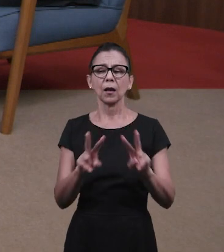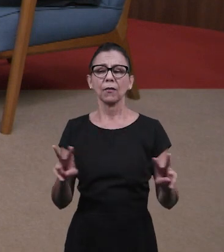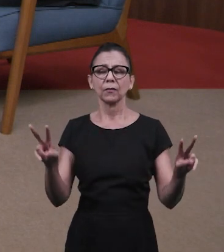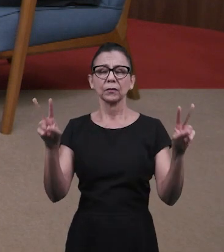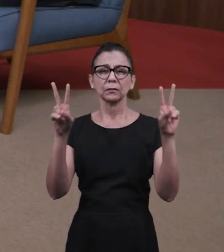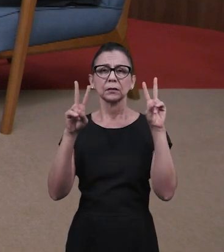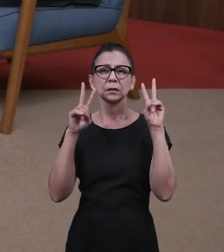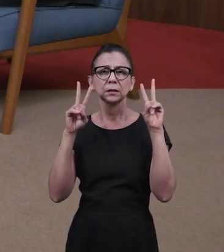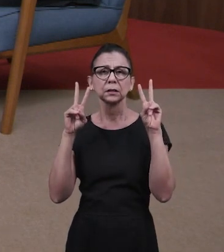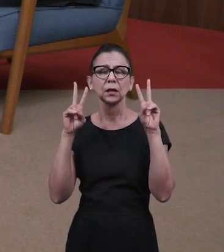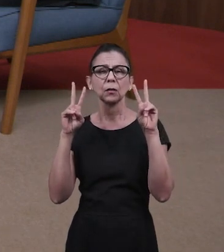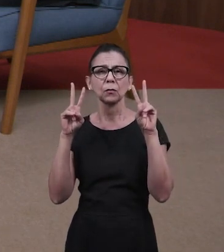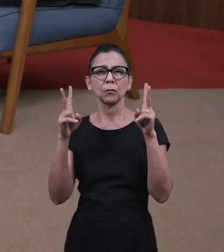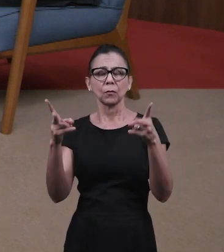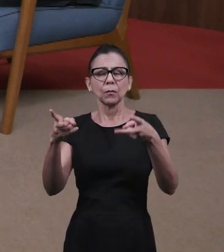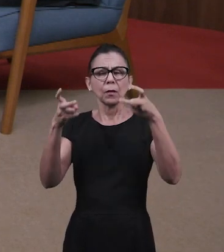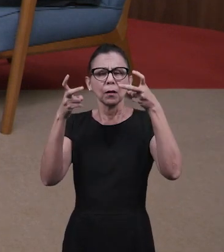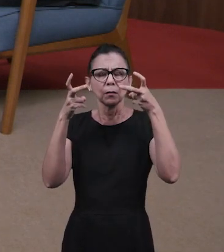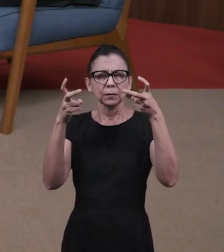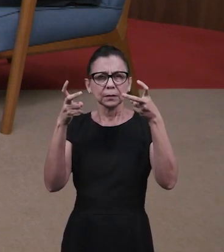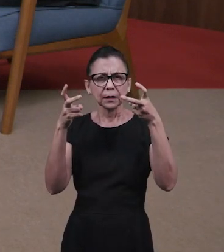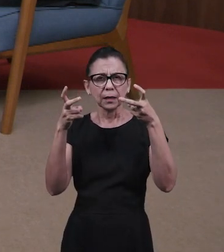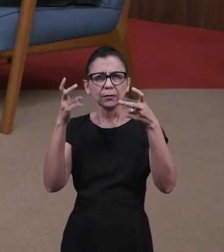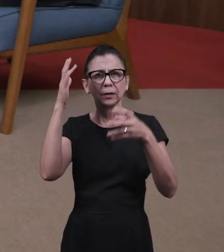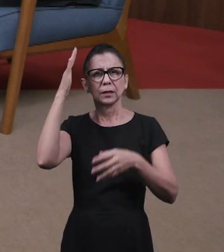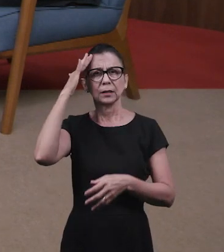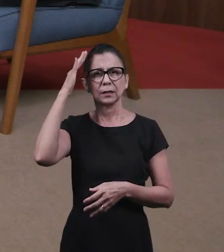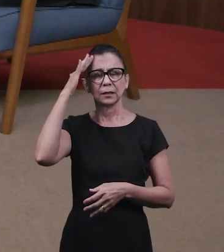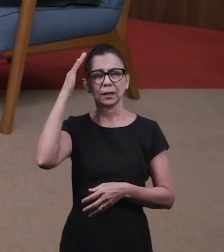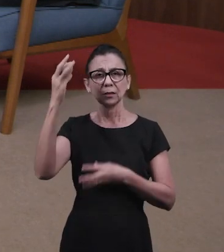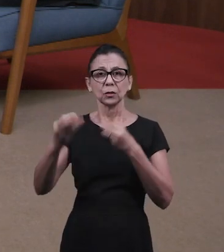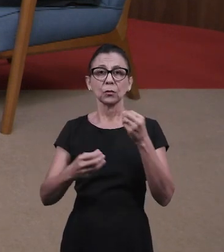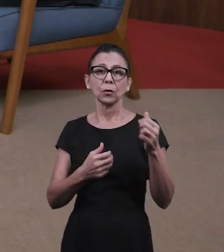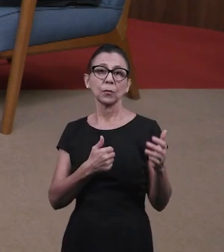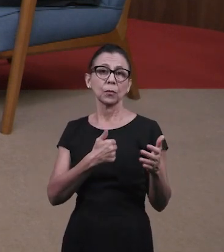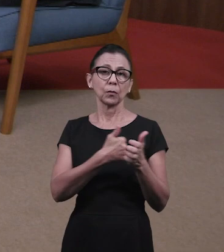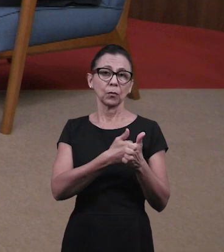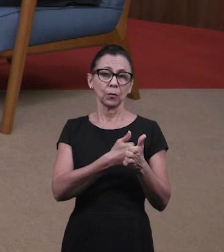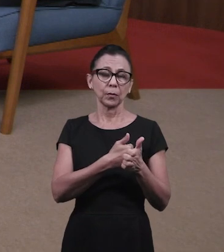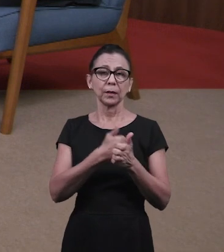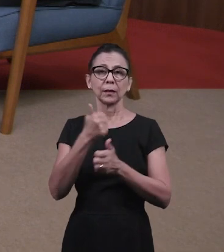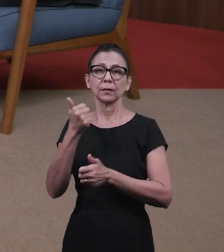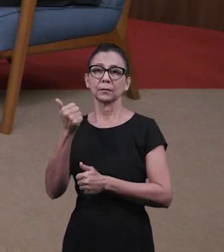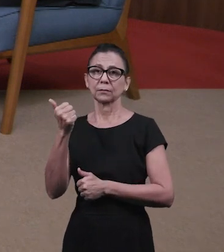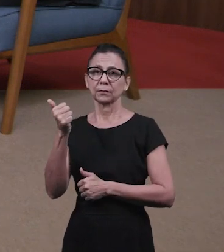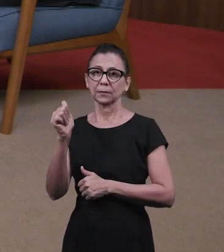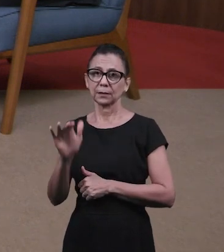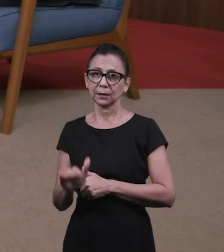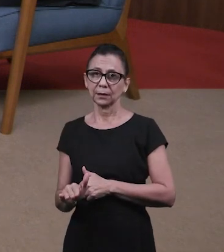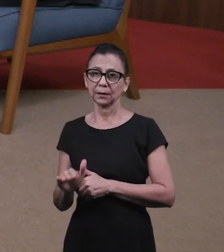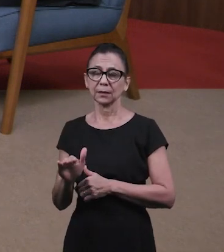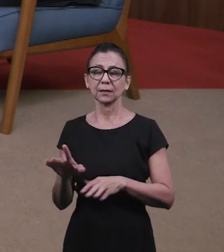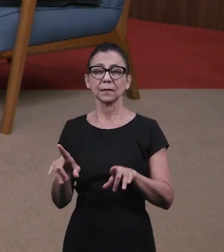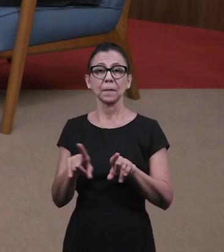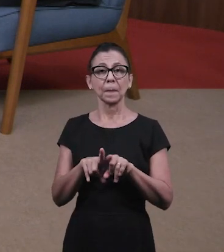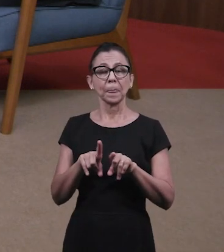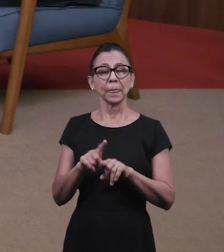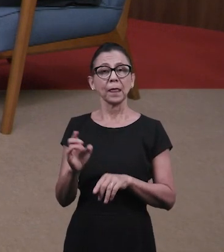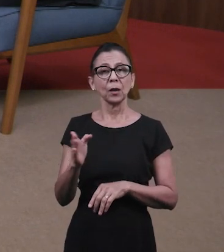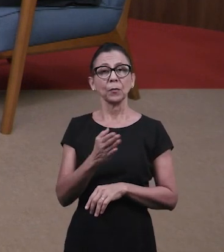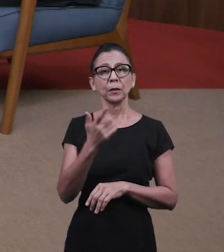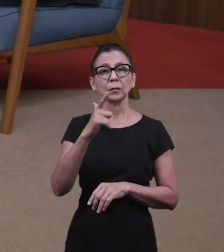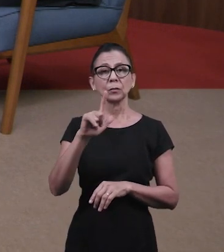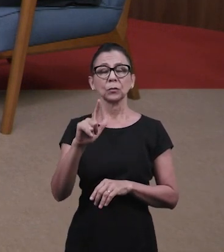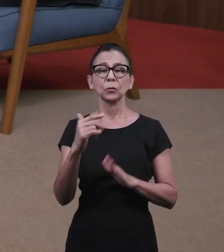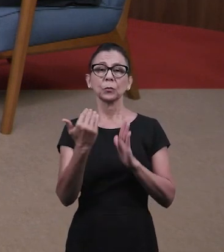vision et comment les personnes avec déficience dans ce sens doivent être accompagnées et aidées. Dans le volet Parfaite louange, la